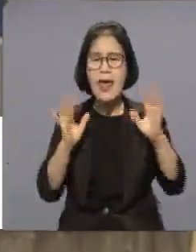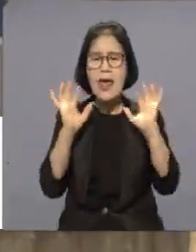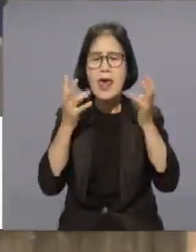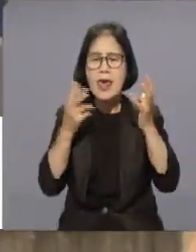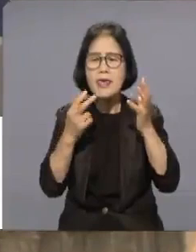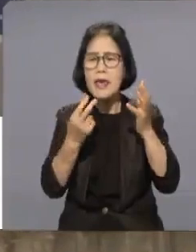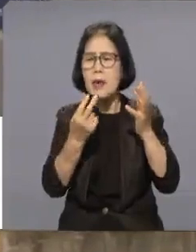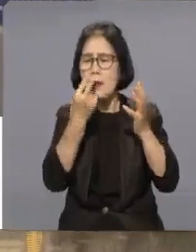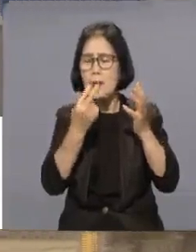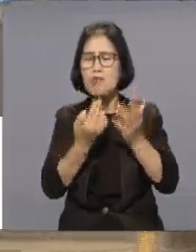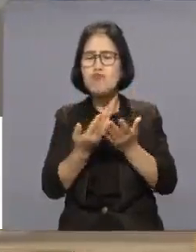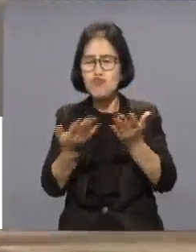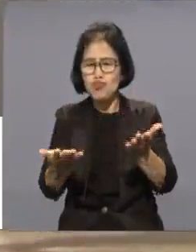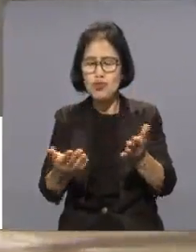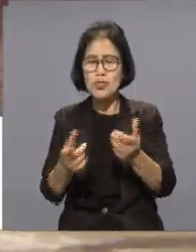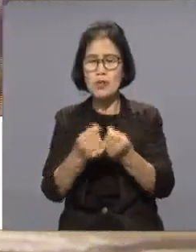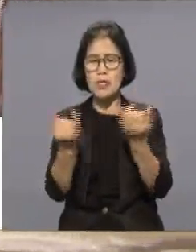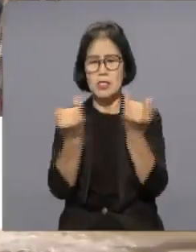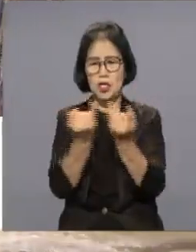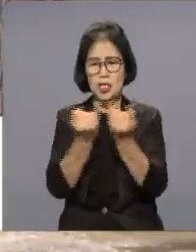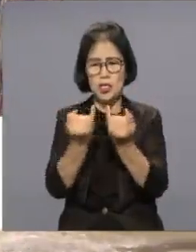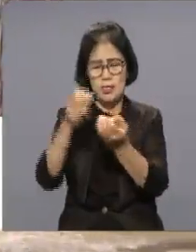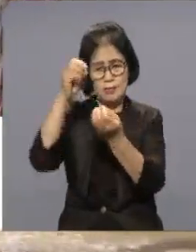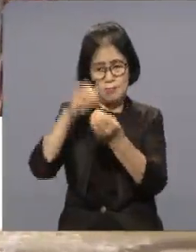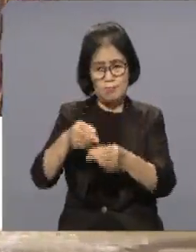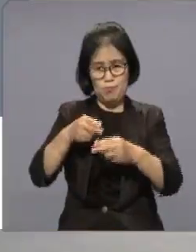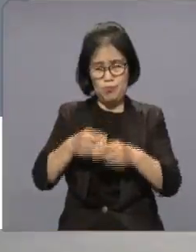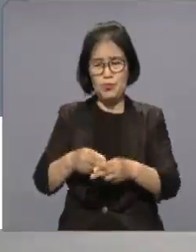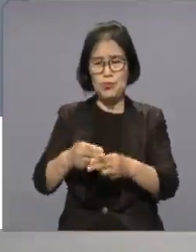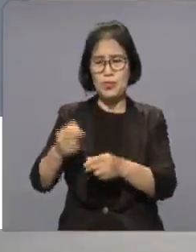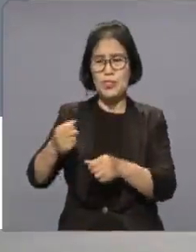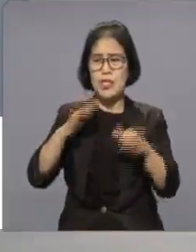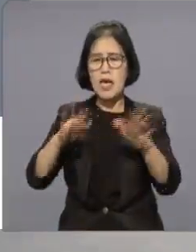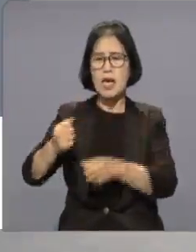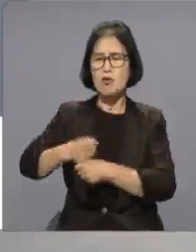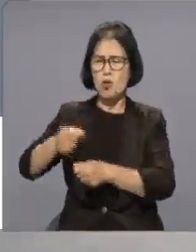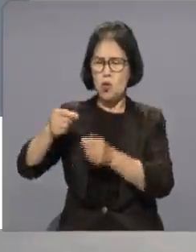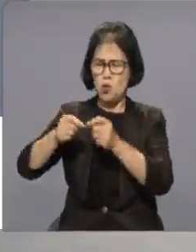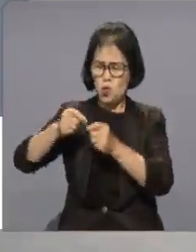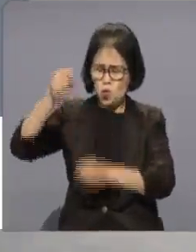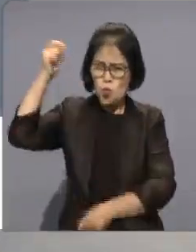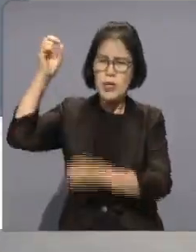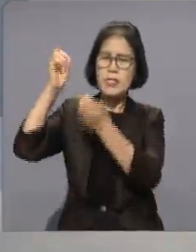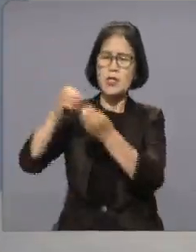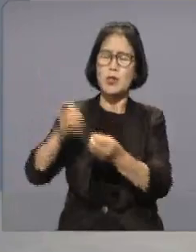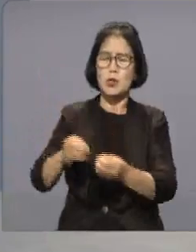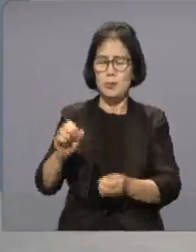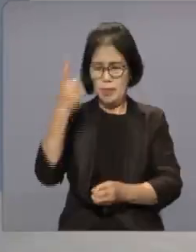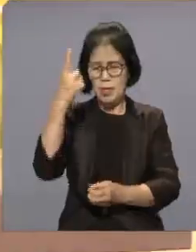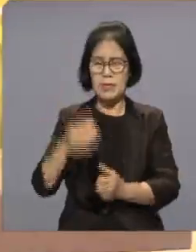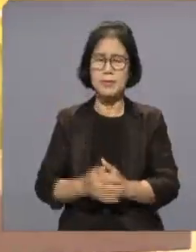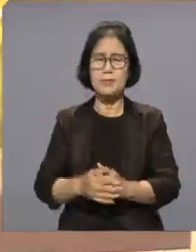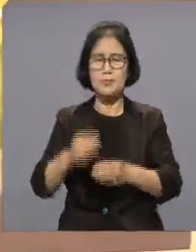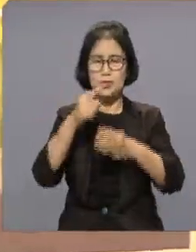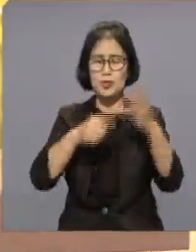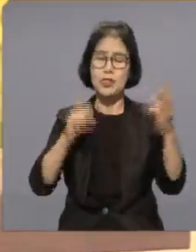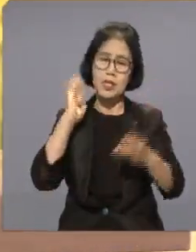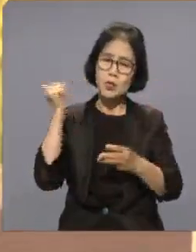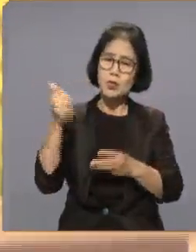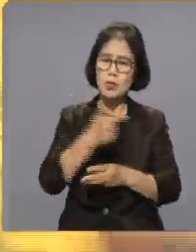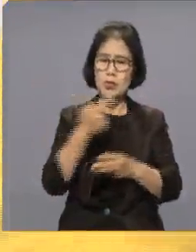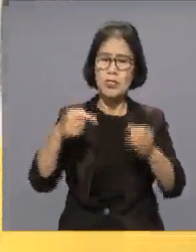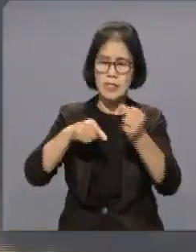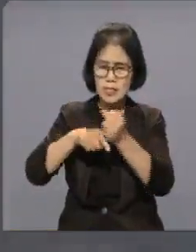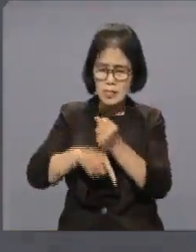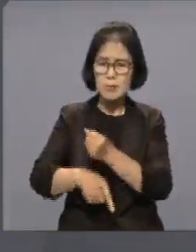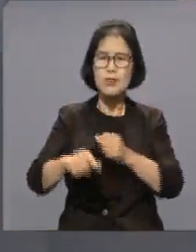틔운다는 의미로 여성이 의식을 주관하는 해군의 오랜 전통에 따른 겁니다. 윤석열 대통령도 매우